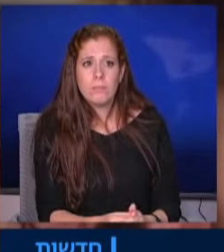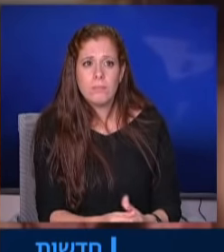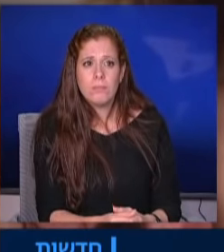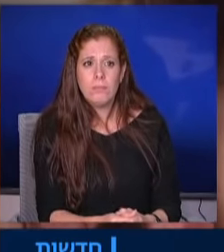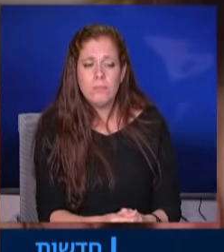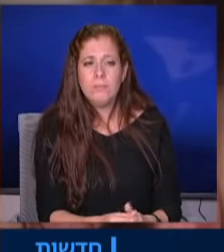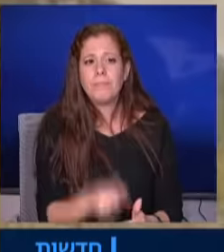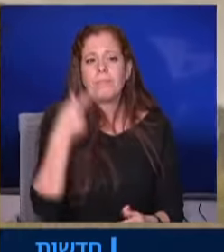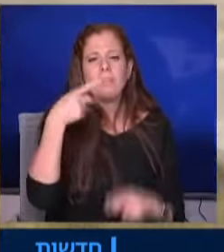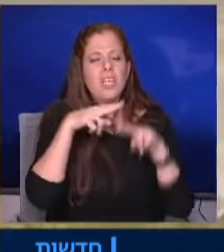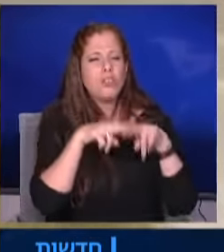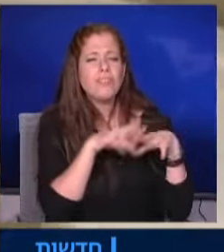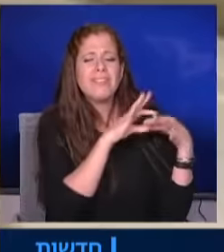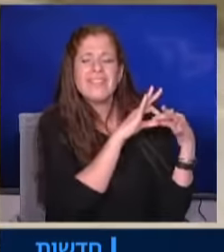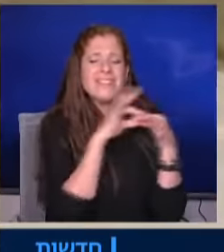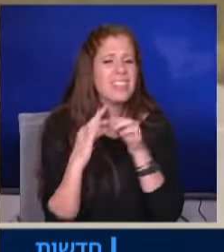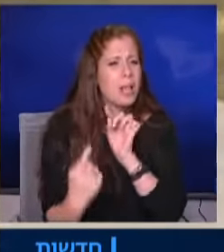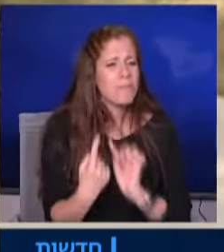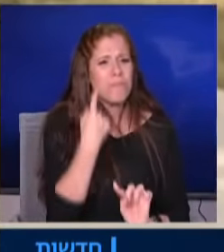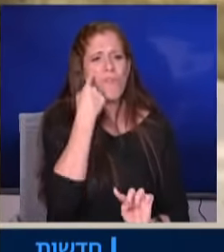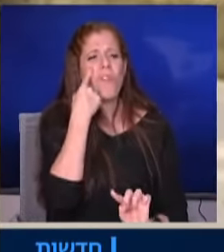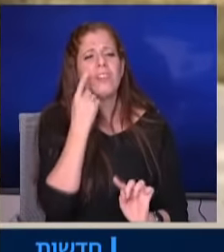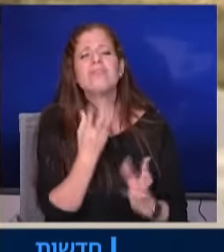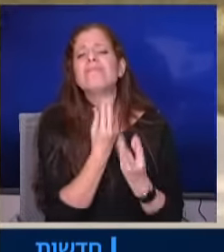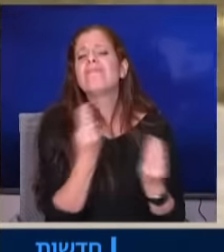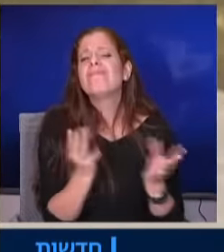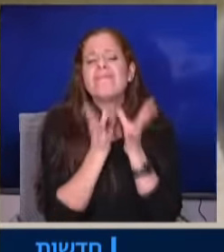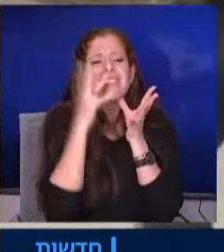גיא הותיר סדרת מופת, המון סרטונים מלאי הומור, הרבה